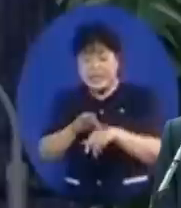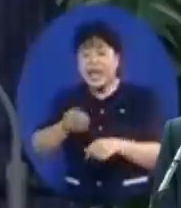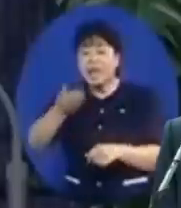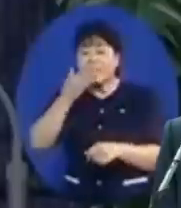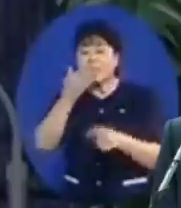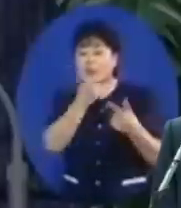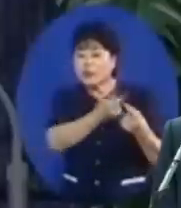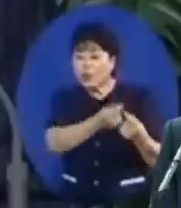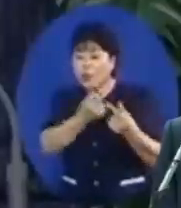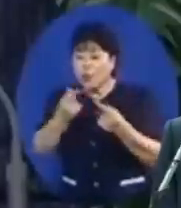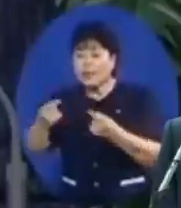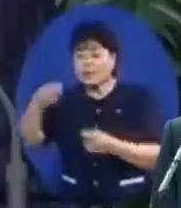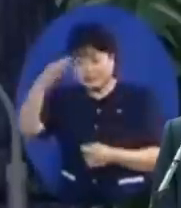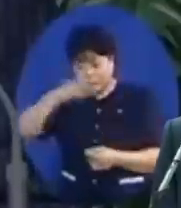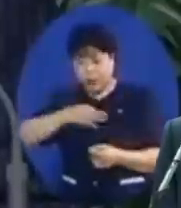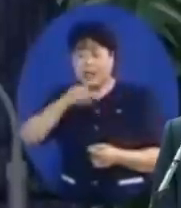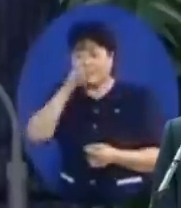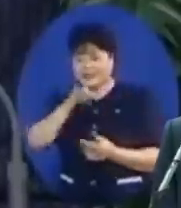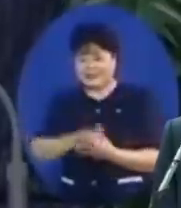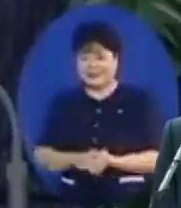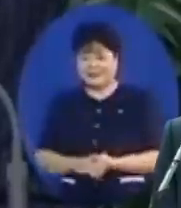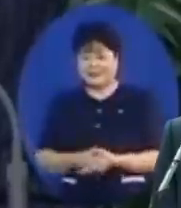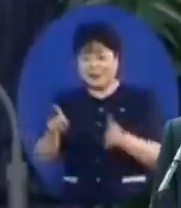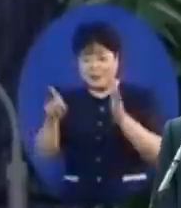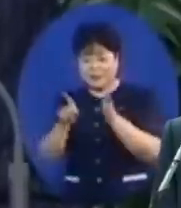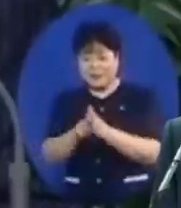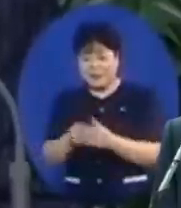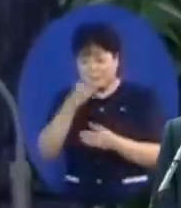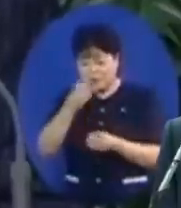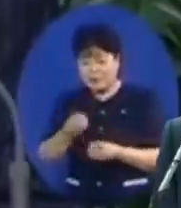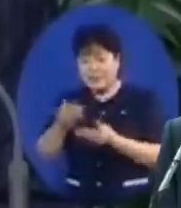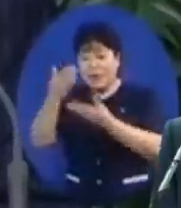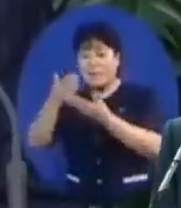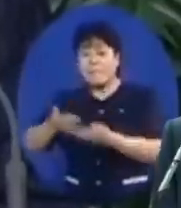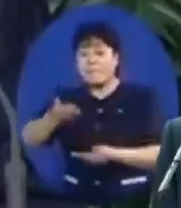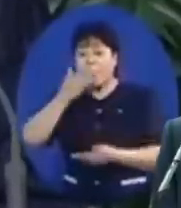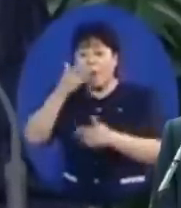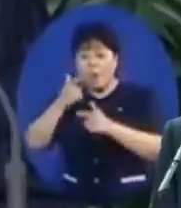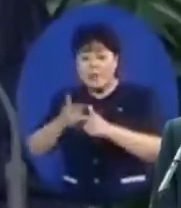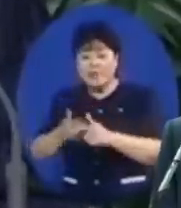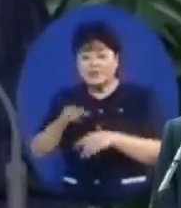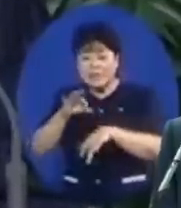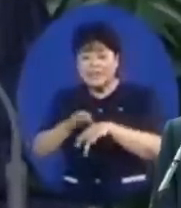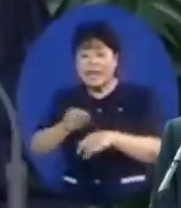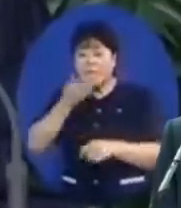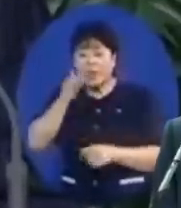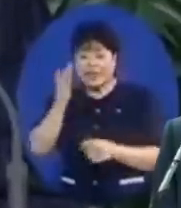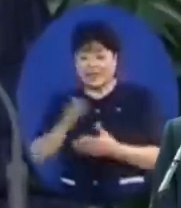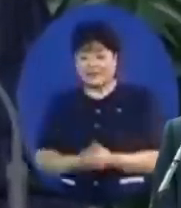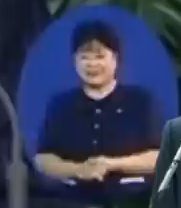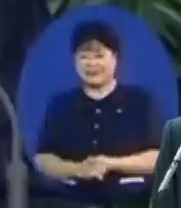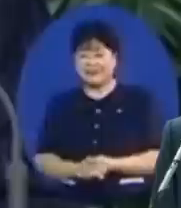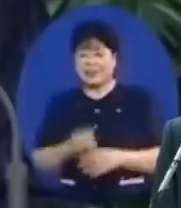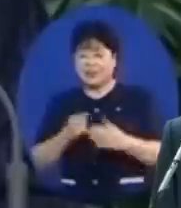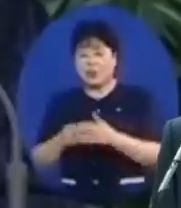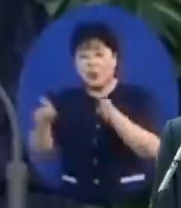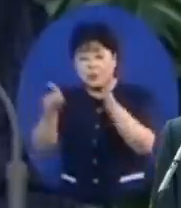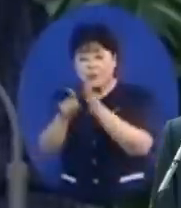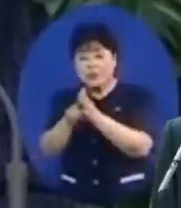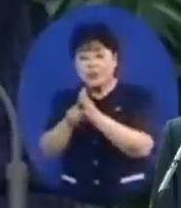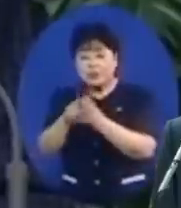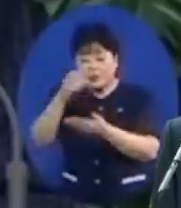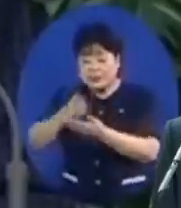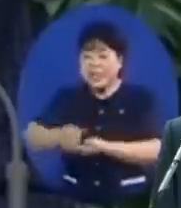먹는 것과 같은 효과를 발생하는 것입니다. 믿음으로 성찬을 받아 먹고 예수 그리스도의 살을 먹게 되는 것입니다. 그리고 믿음으로